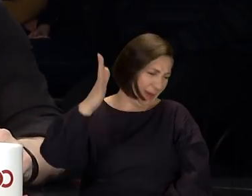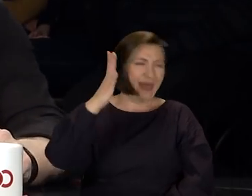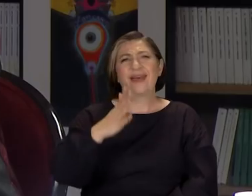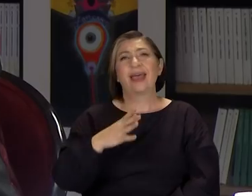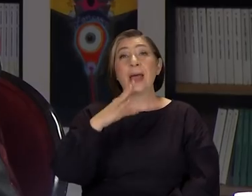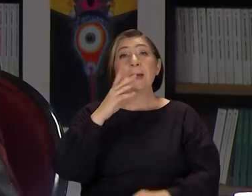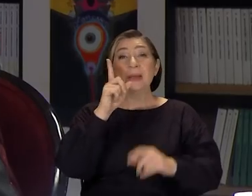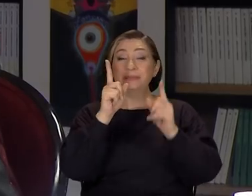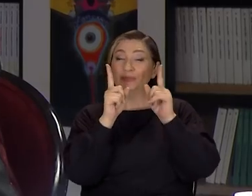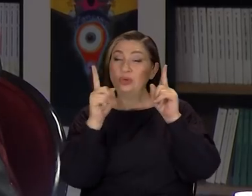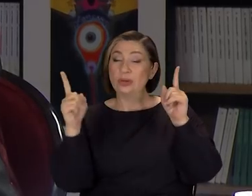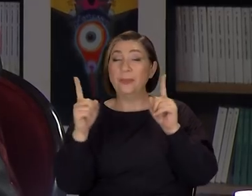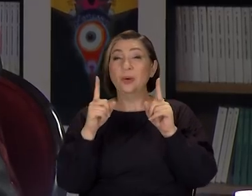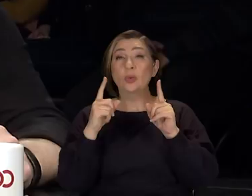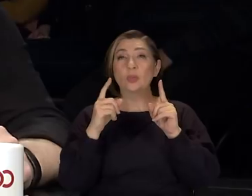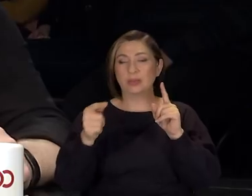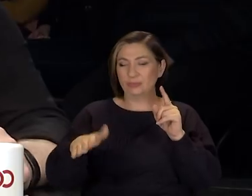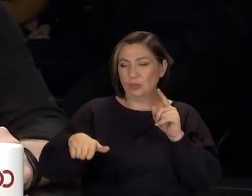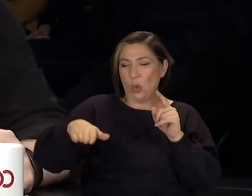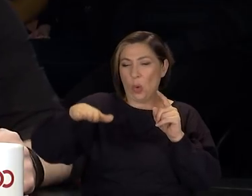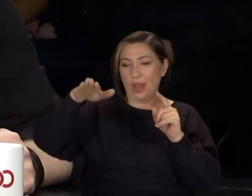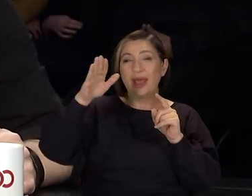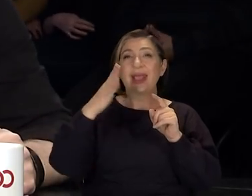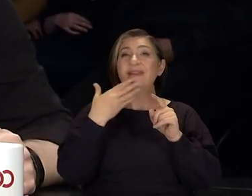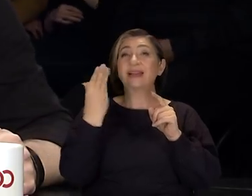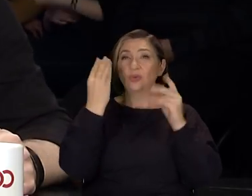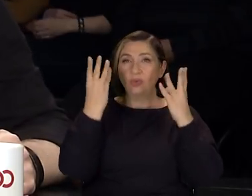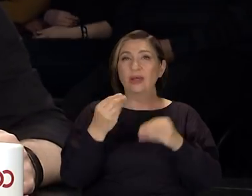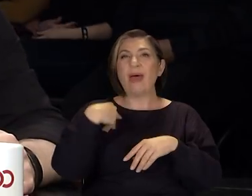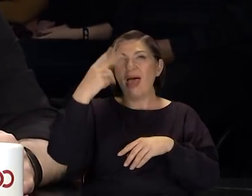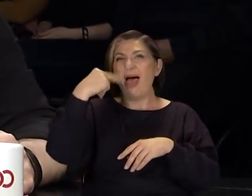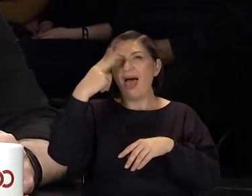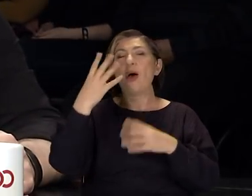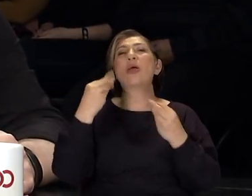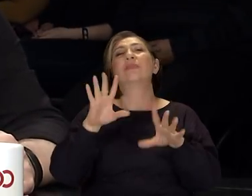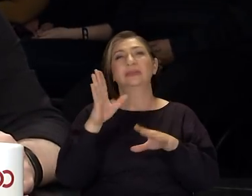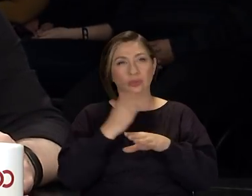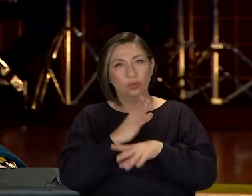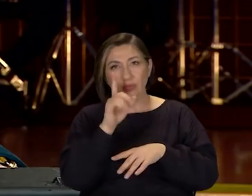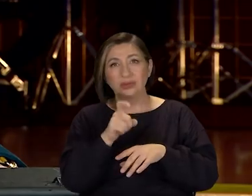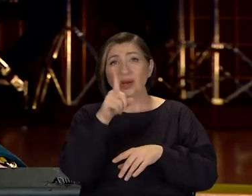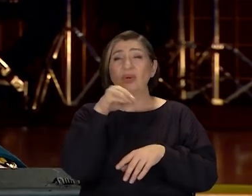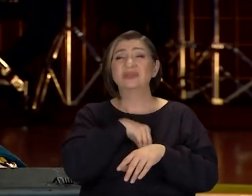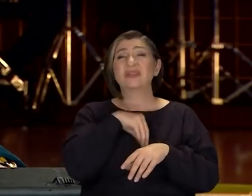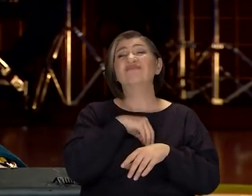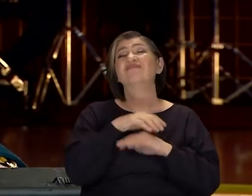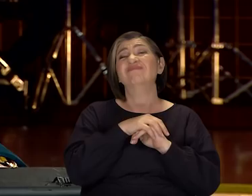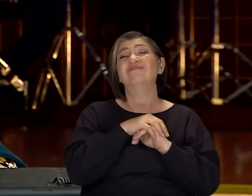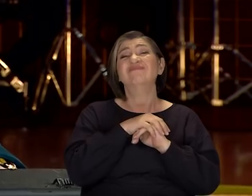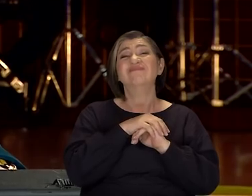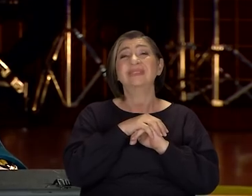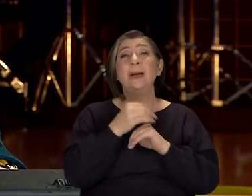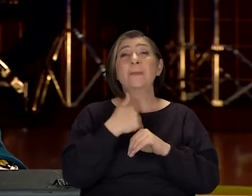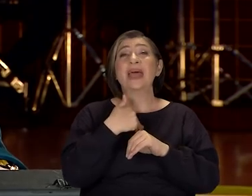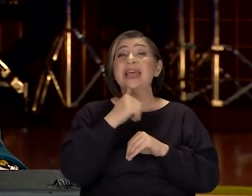Belirli bir zamana kadar herhalde aman çocukluk... yani blue çağına gelene kadar herhalde sulu göz olmazsınız, doğru mudur? Ya sen öyle san.